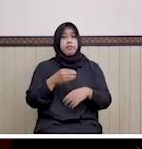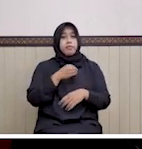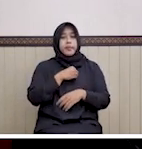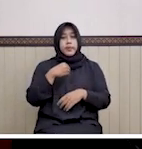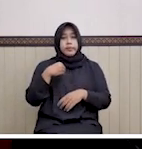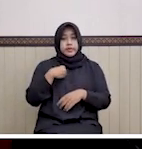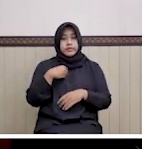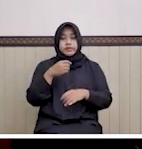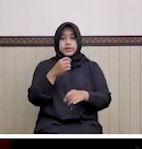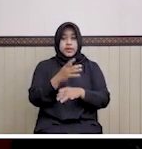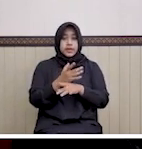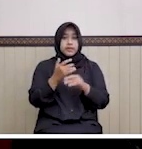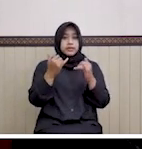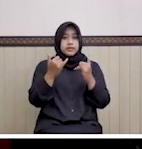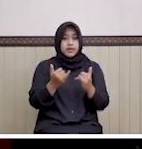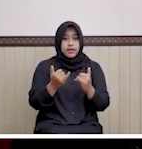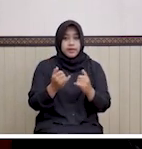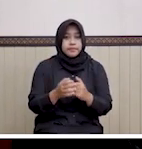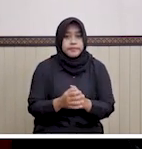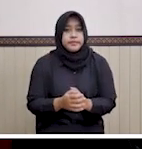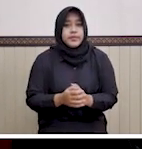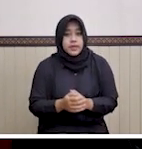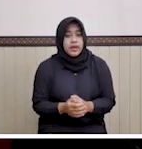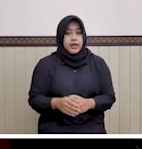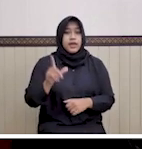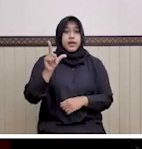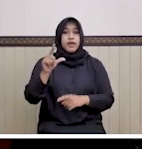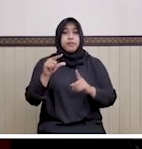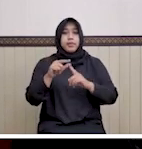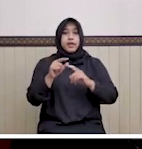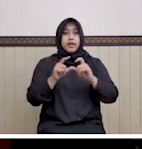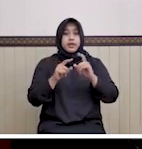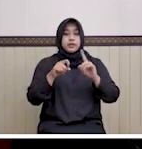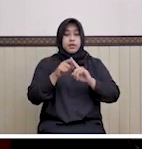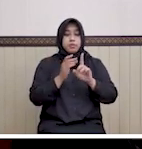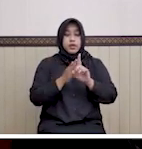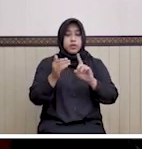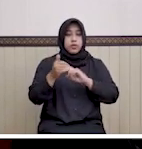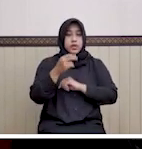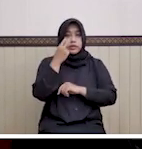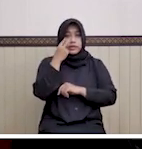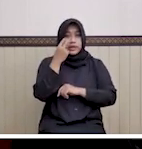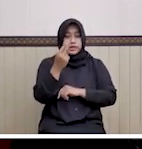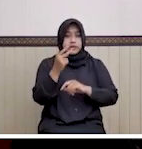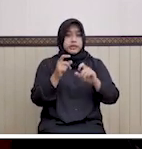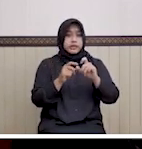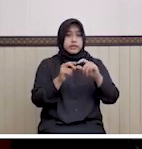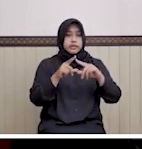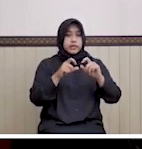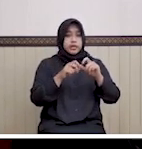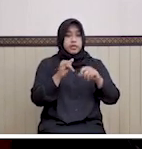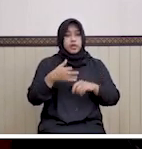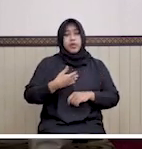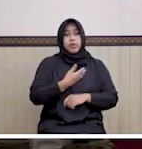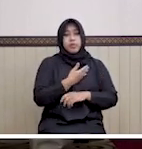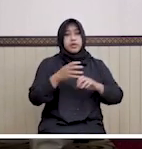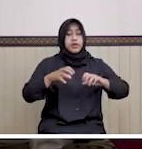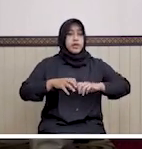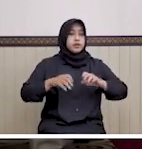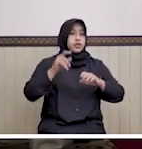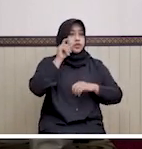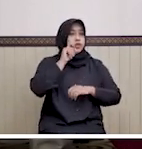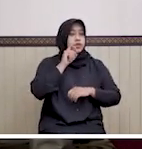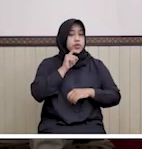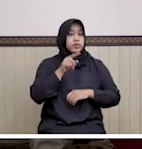gratis nah sekarang kalau di lpsk perlindungan saksi dan korban bagi korban kekerasan seksual terutama